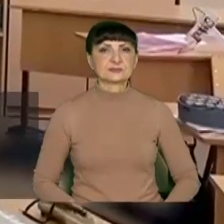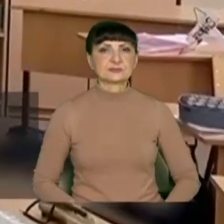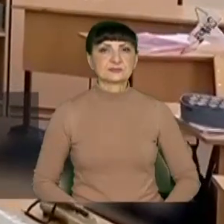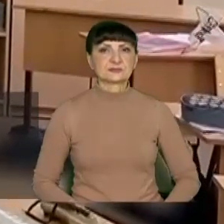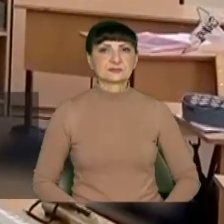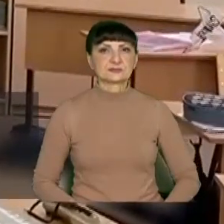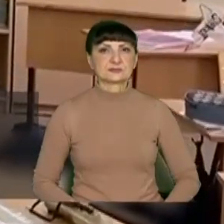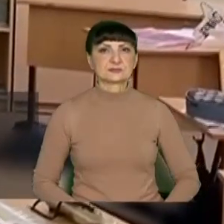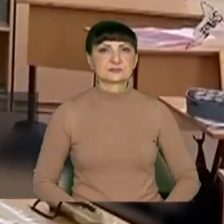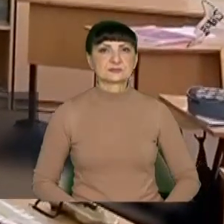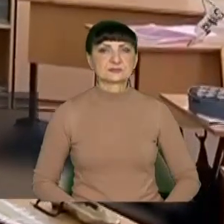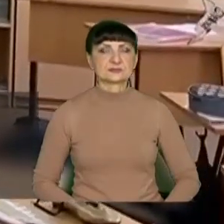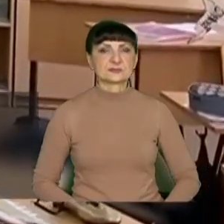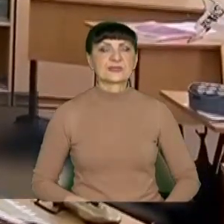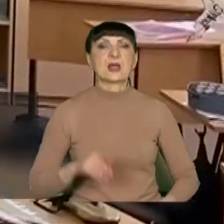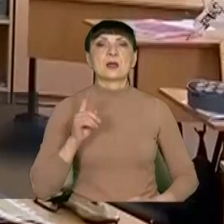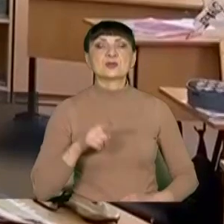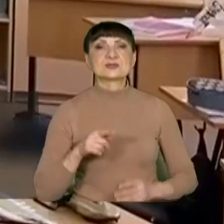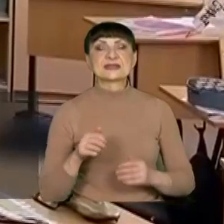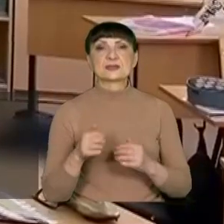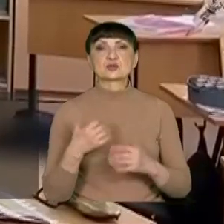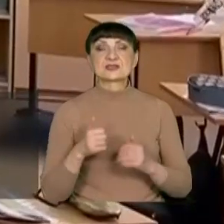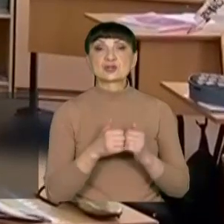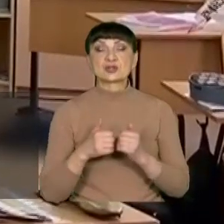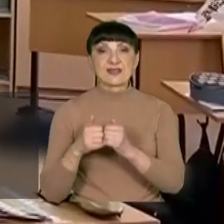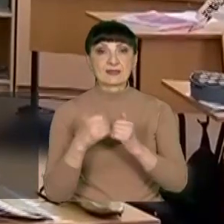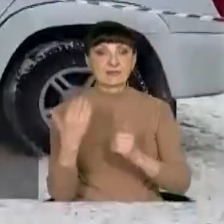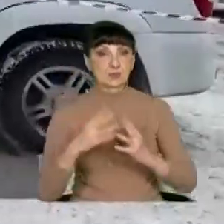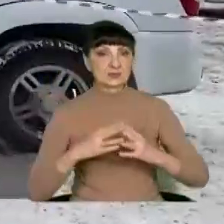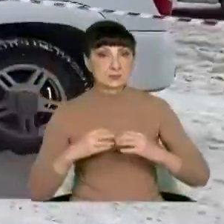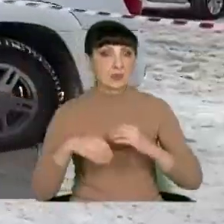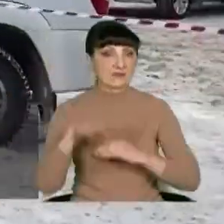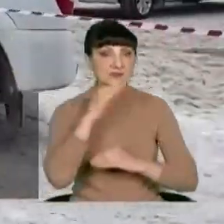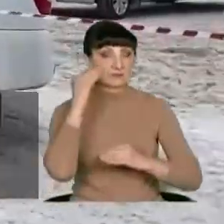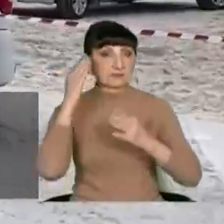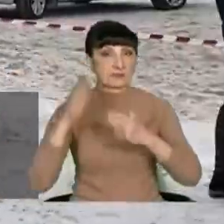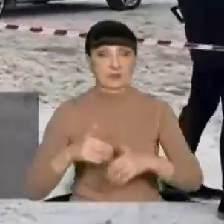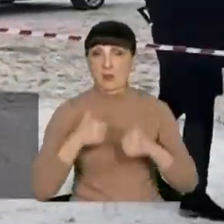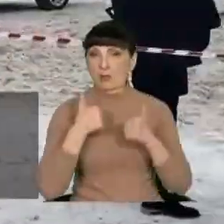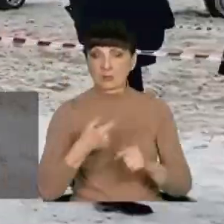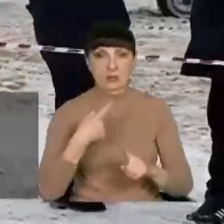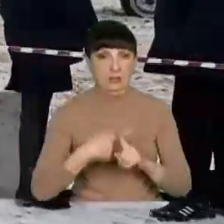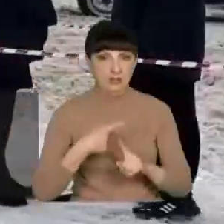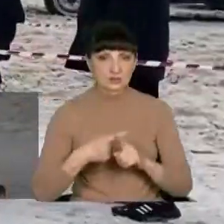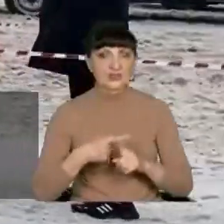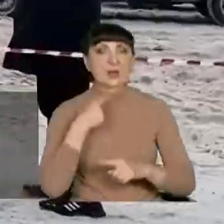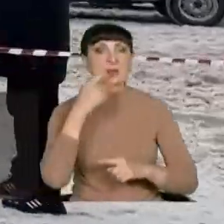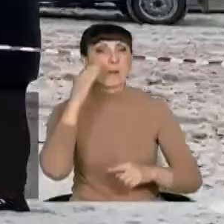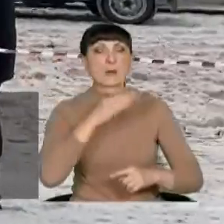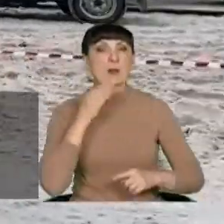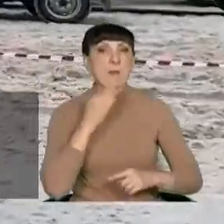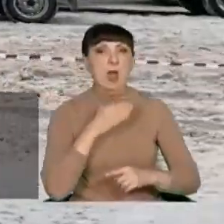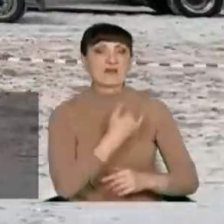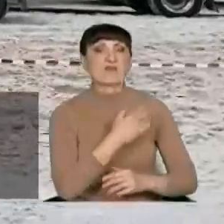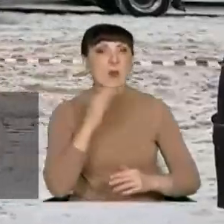Между тем, соседи характеризуют семью девочки, устроившей стрельбу, положительно. По словам родителей учеников, возможной причиной страшного инцидента